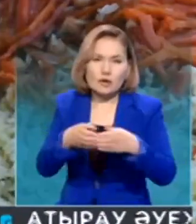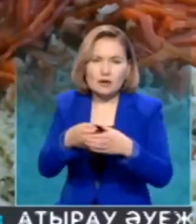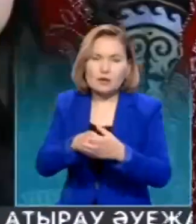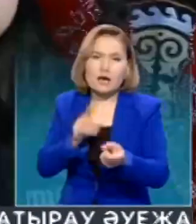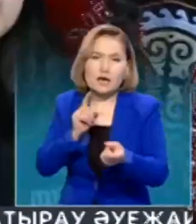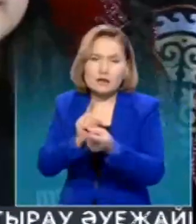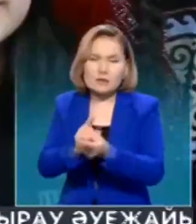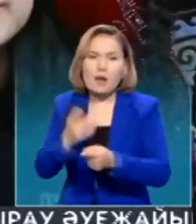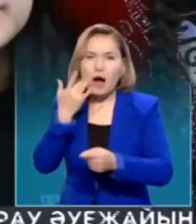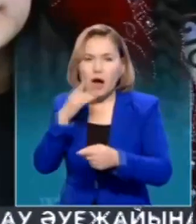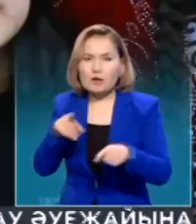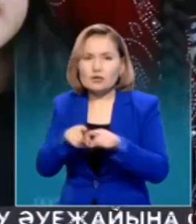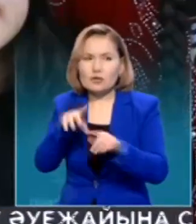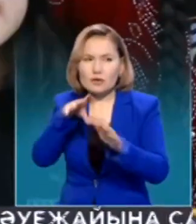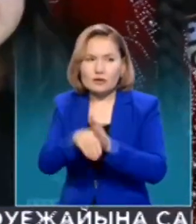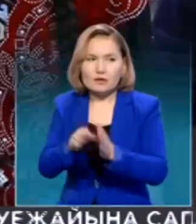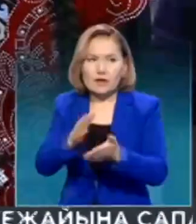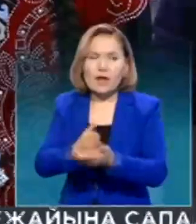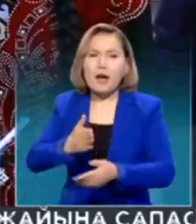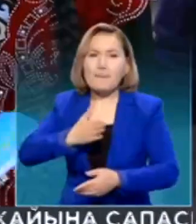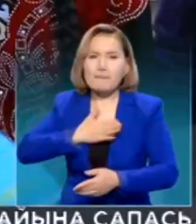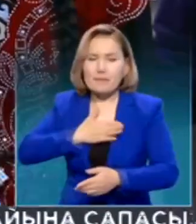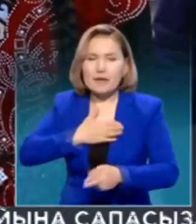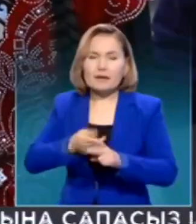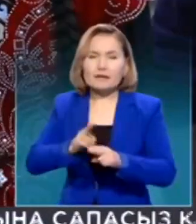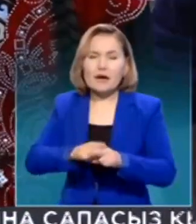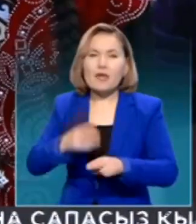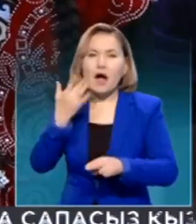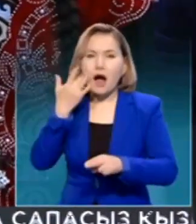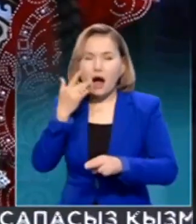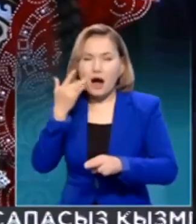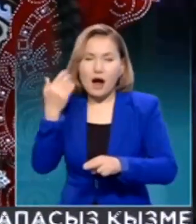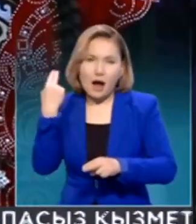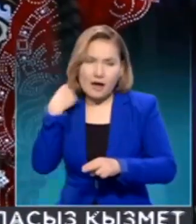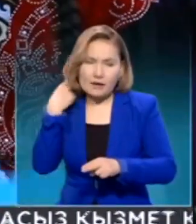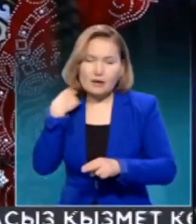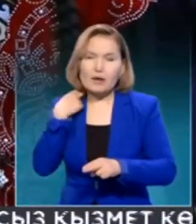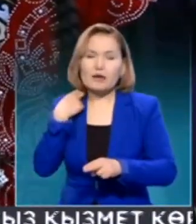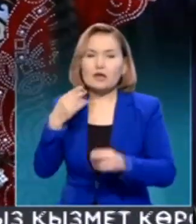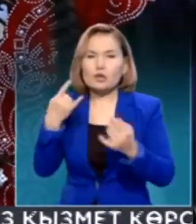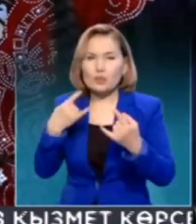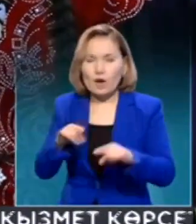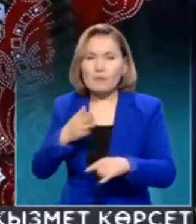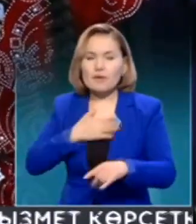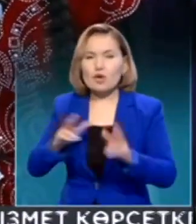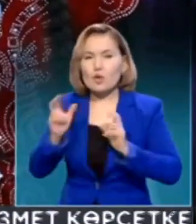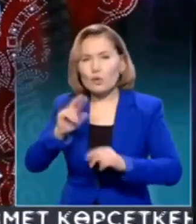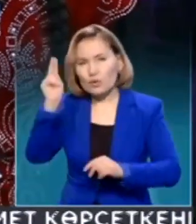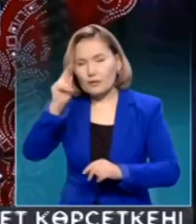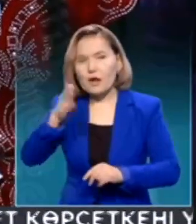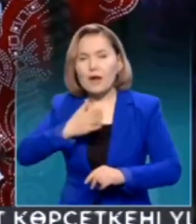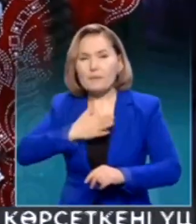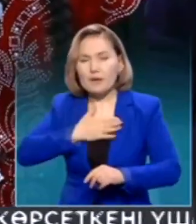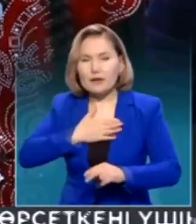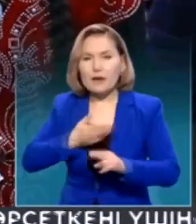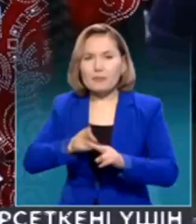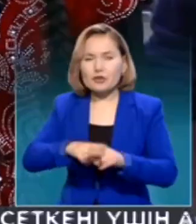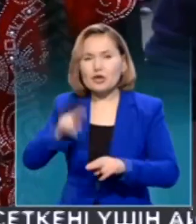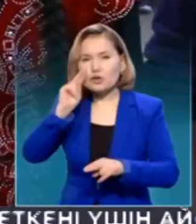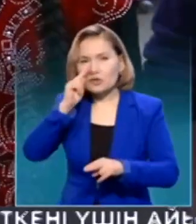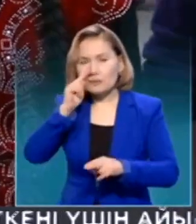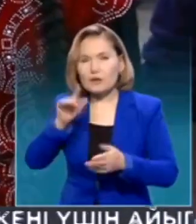қосуда. Мен Англияданмын, мен университетте оқып жатырмын, мен